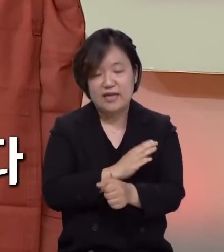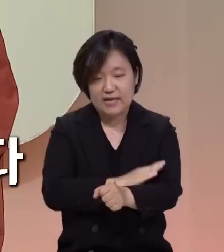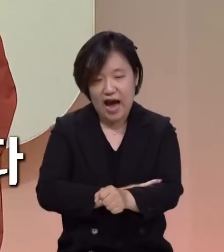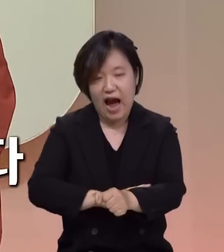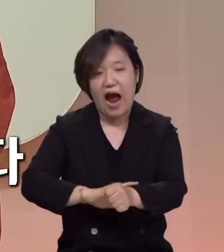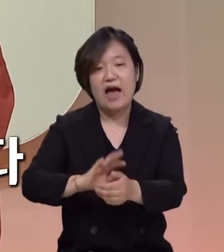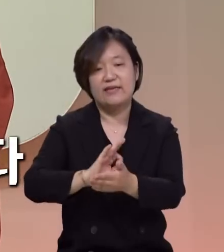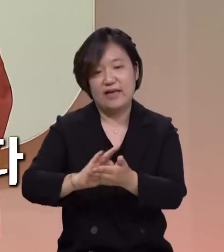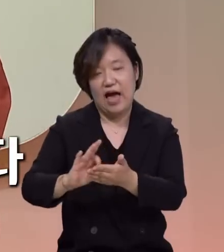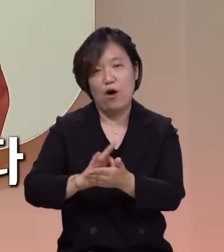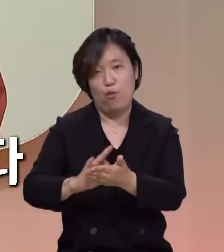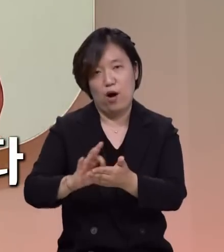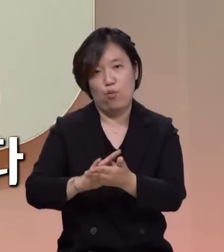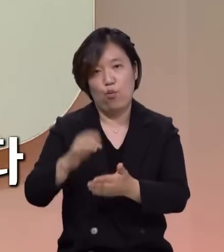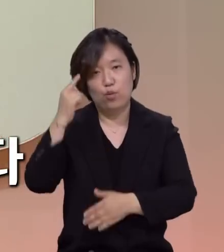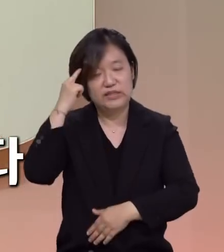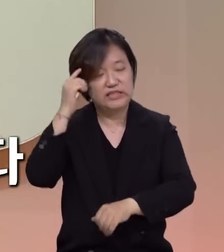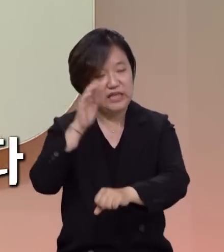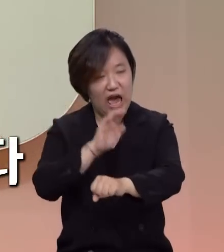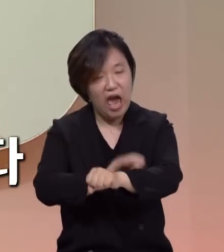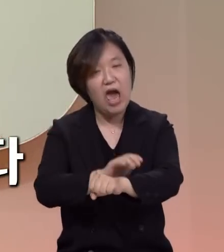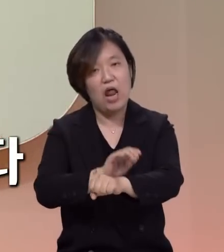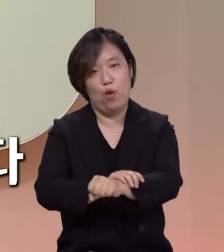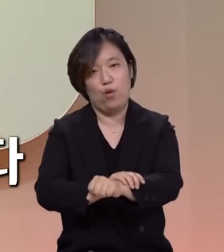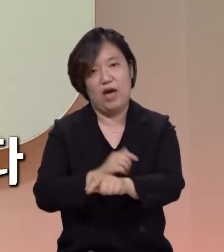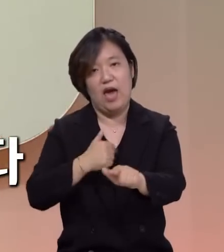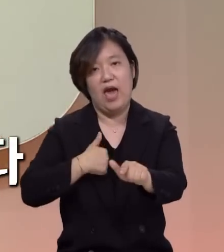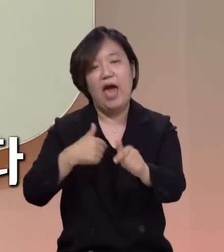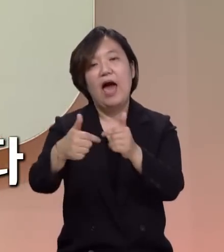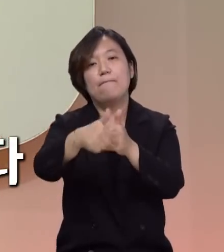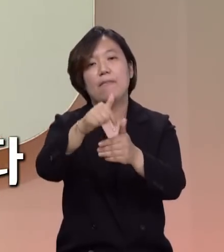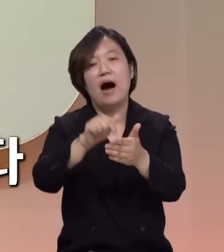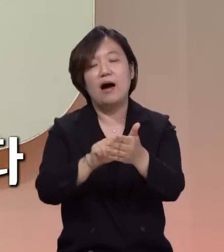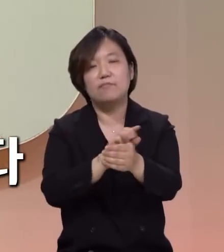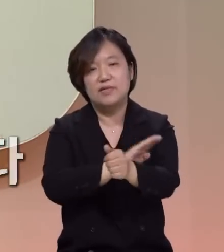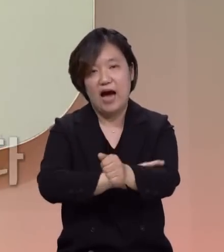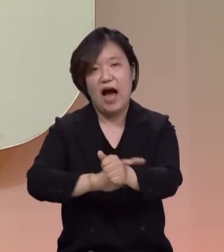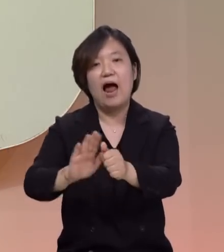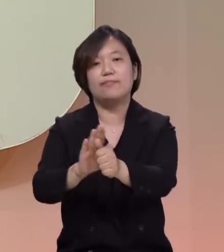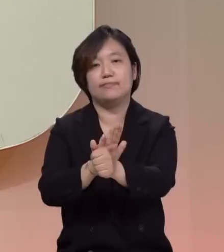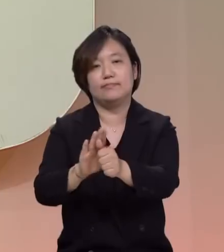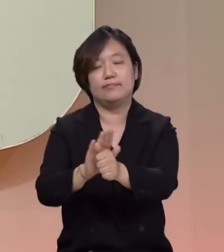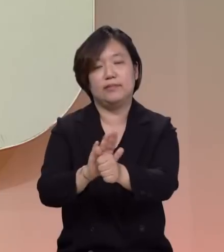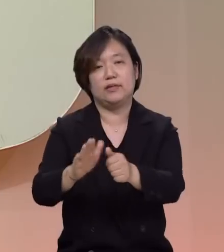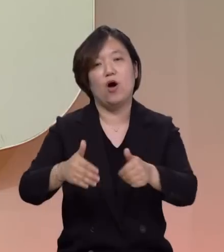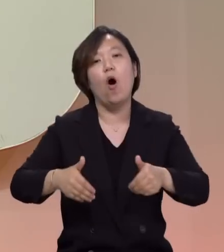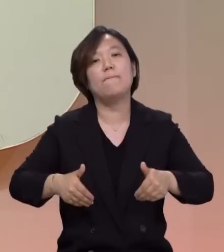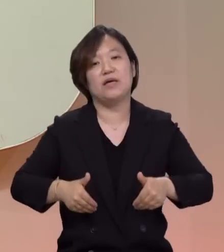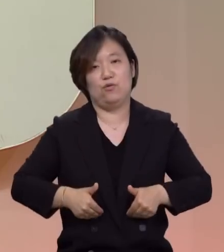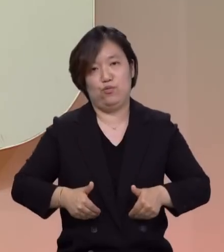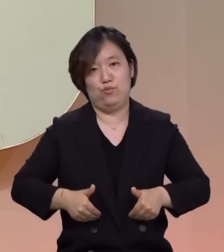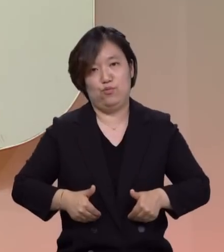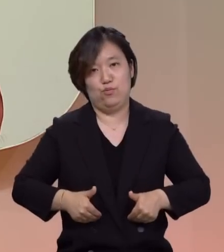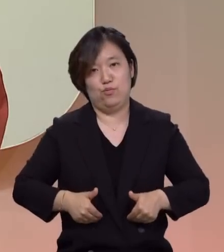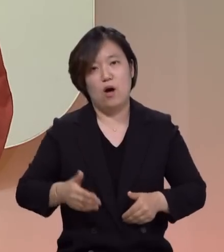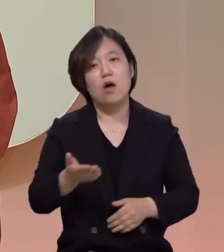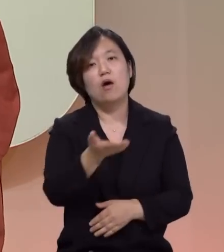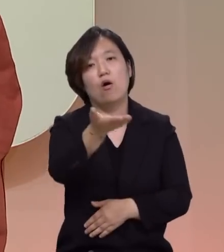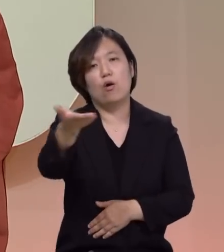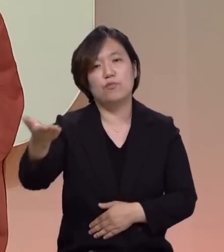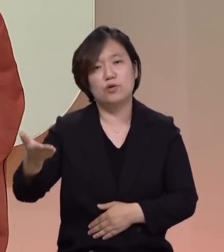줄 알고 지혜롭게 마음을 잘 쓸 줄 알아야 된다라는 것을